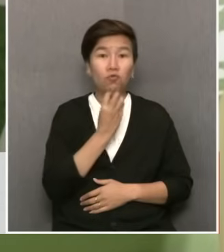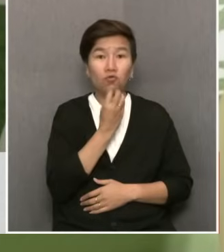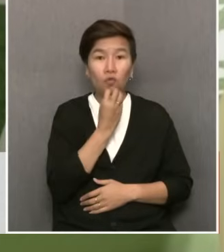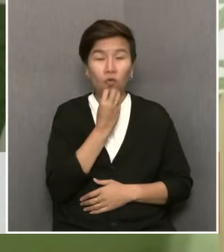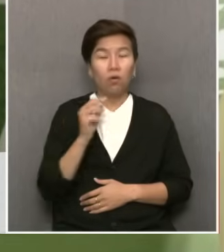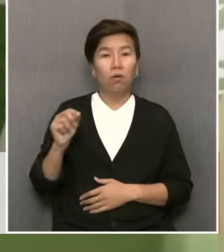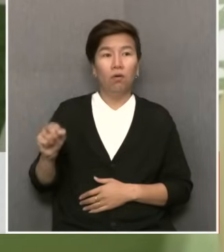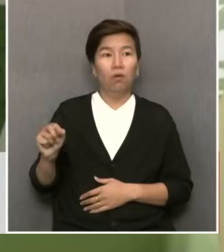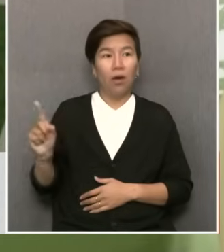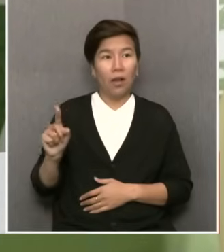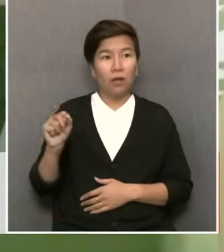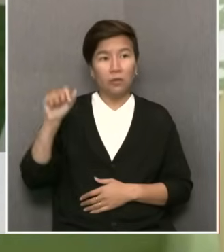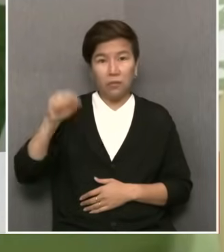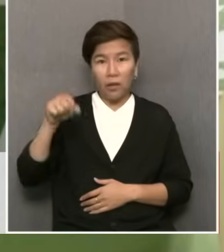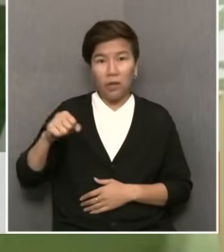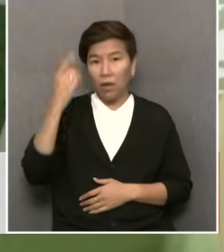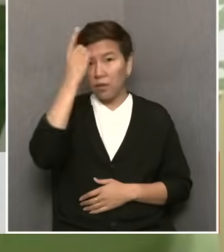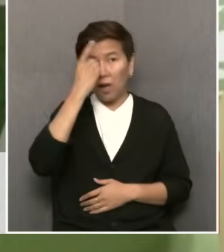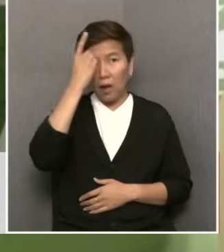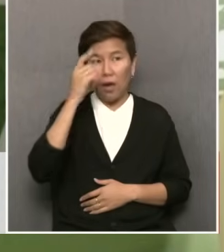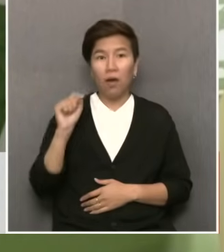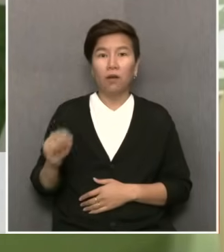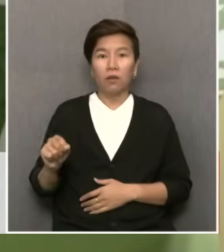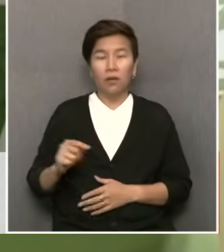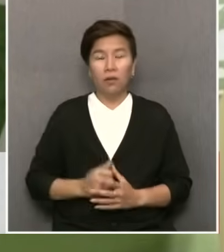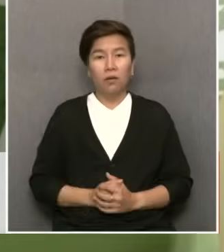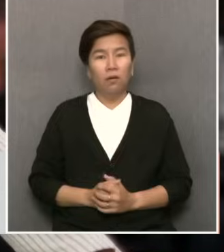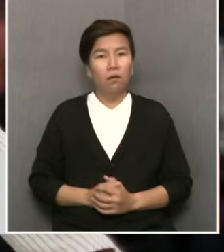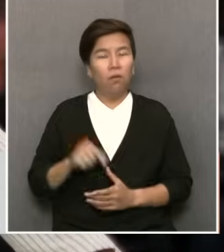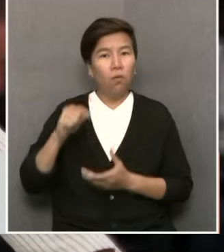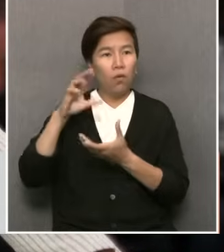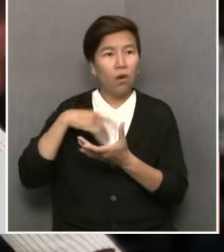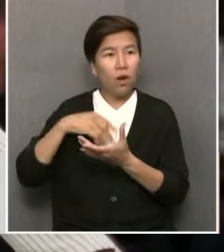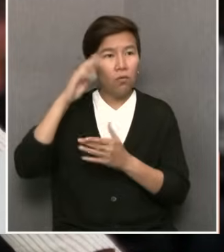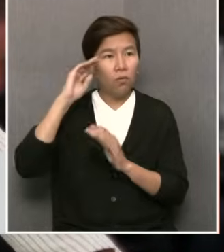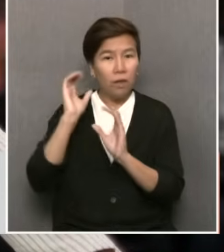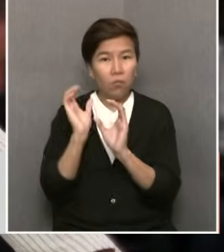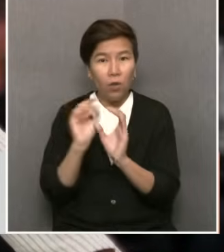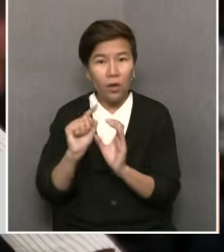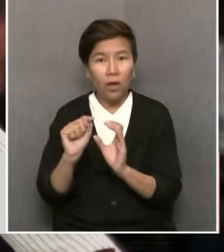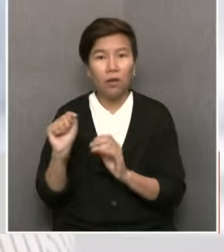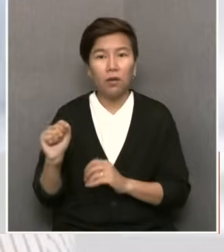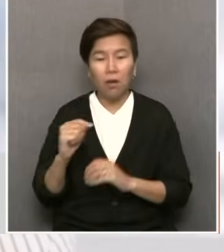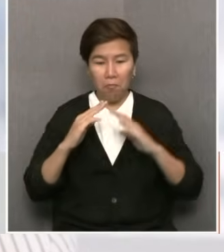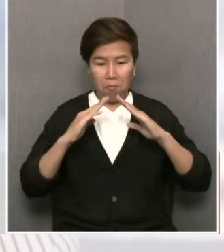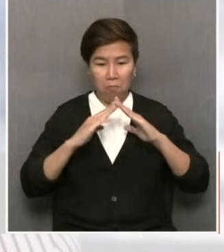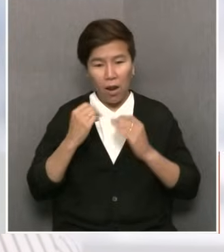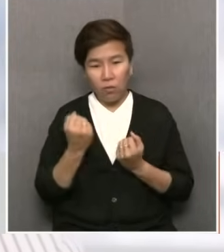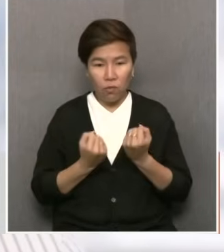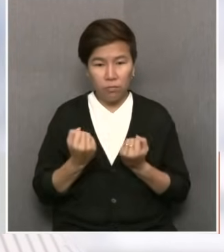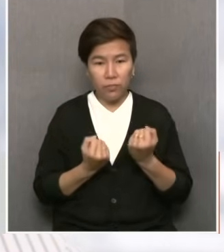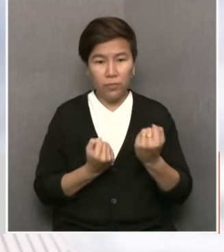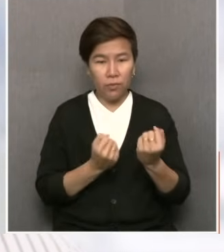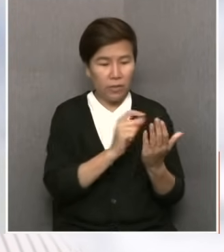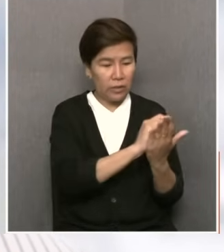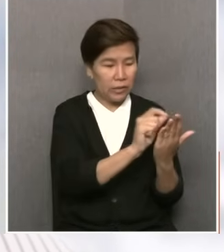นยันแล้วว่าเป็นอีซอนฮยุนจริงๆยังมีรายงานอีกว่าตำรวจได้รับแจ้งว่าเขาได้ออกจากบ้านหลังจากทิ้งบันทึ